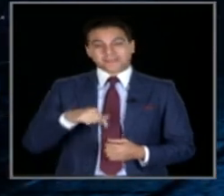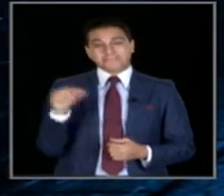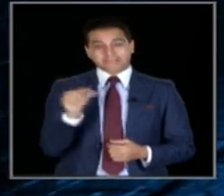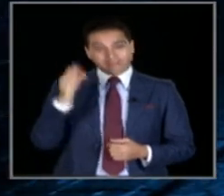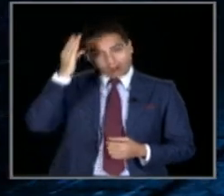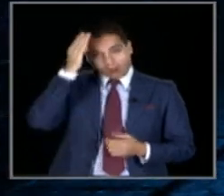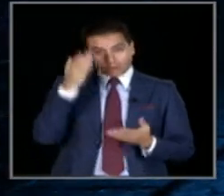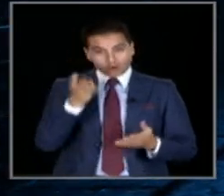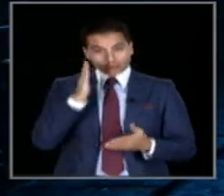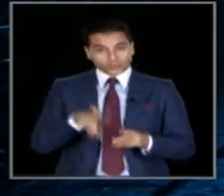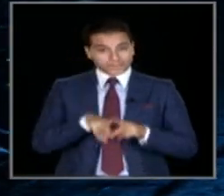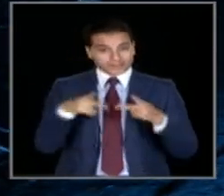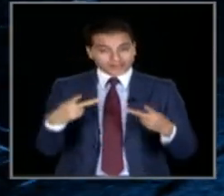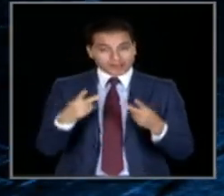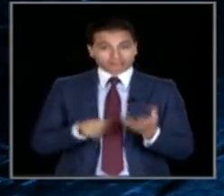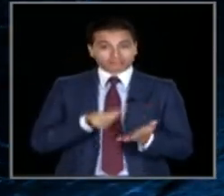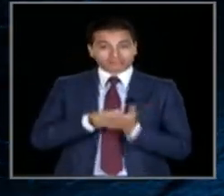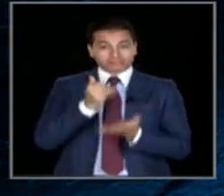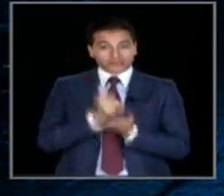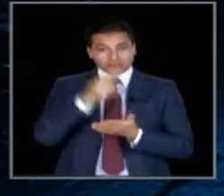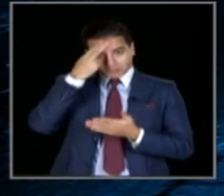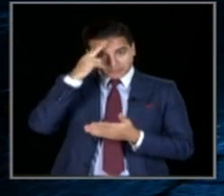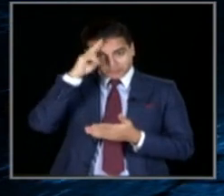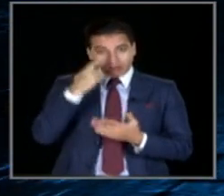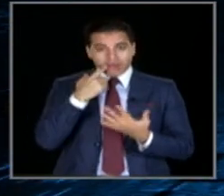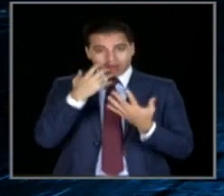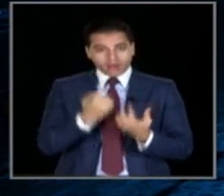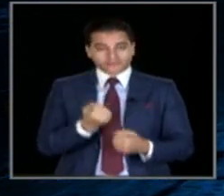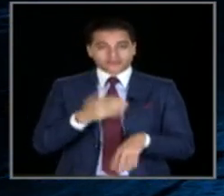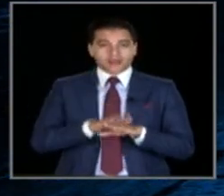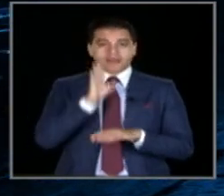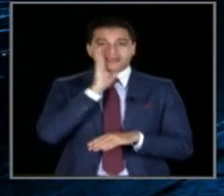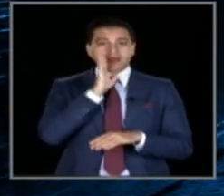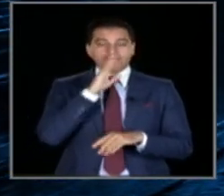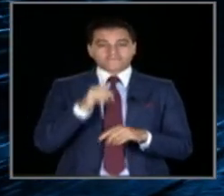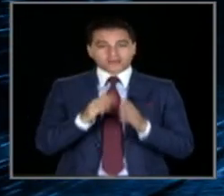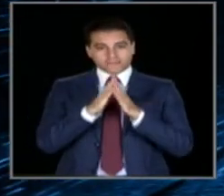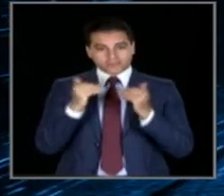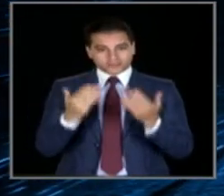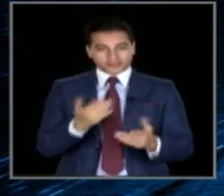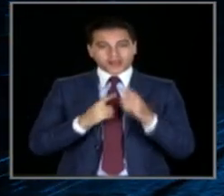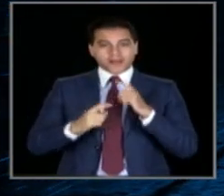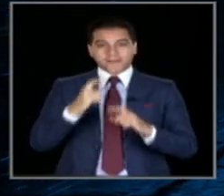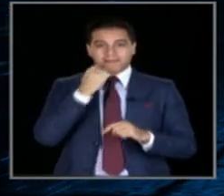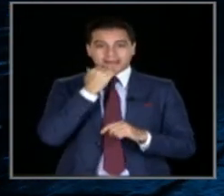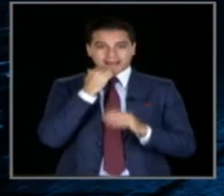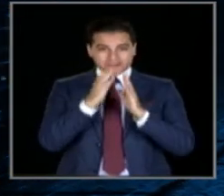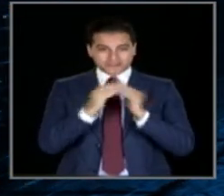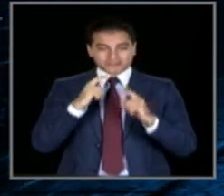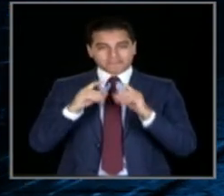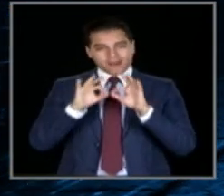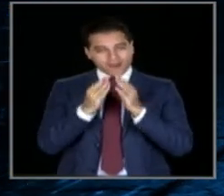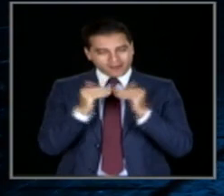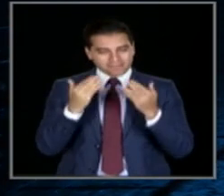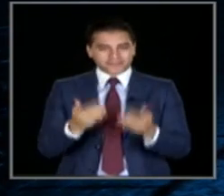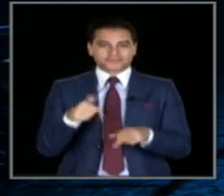برنامج العباقرة قادرون باختلاف يقدم إليكم برعاية من يهتم بالتعليم في مصر، البنك الأهلي المصري، بنك